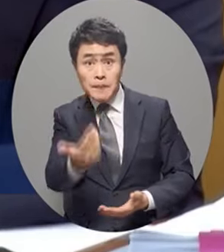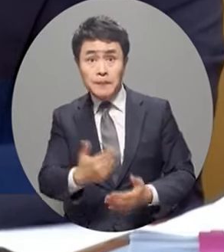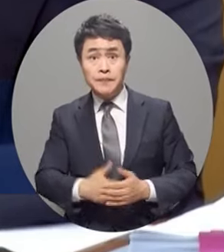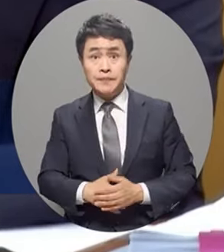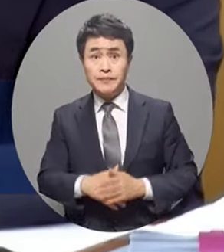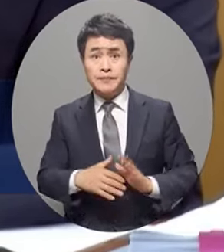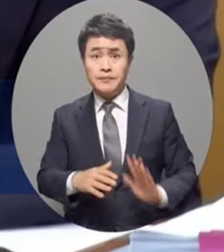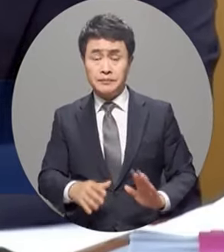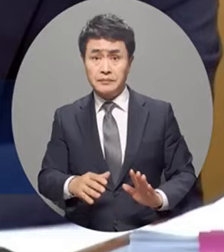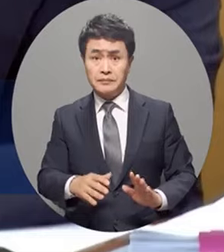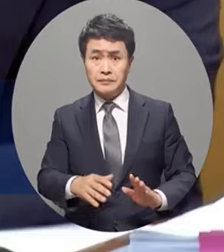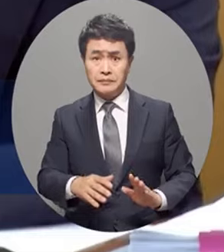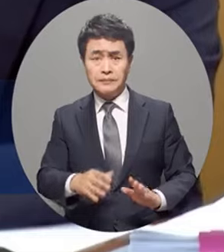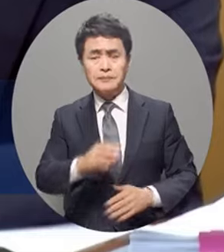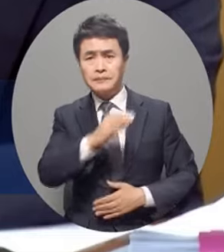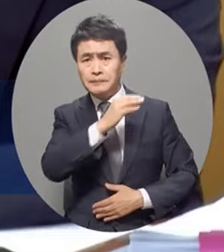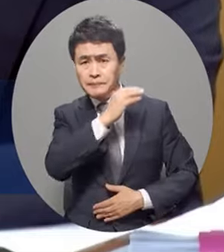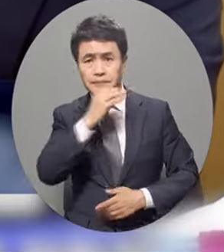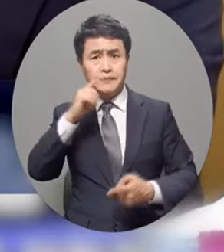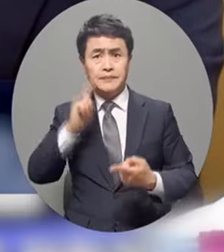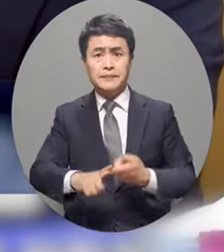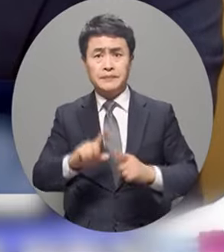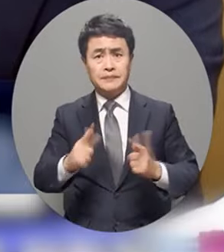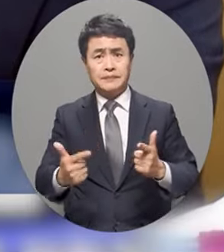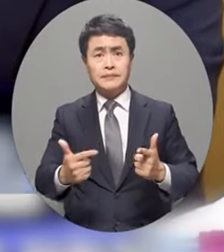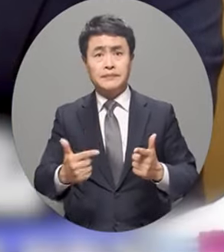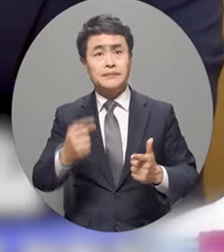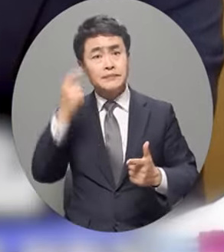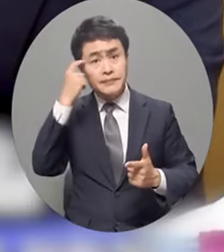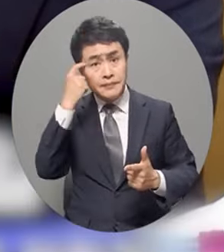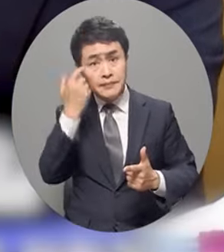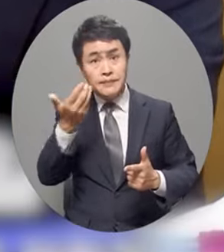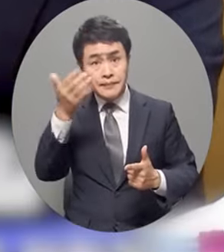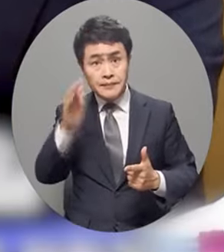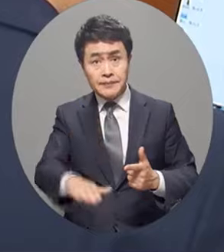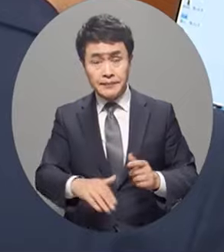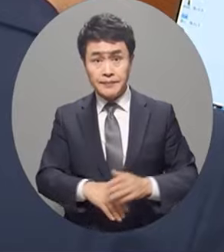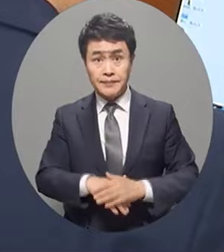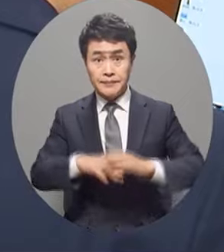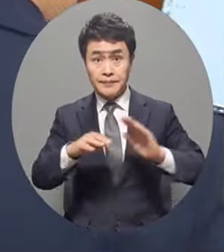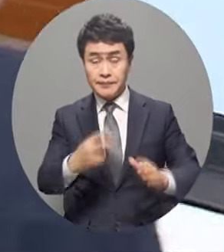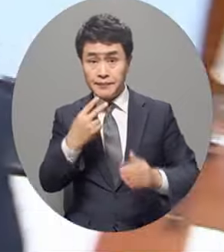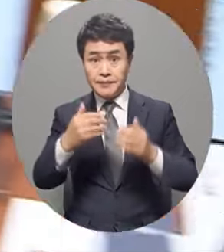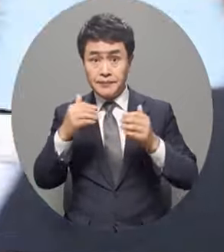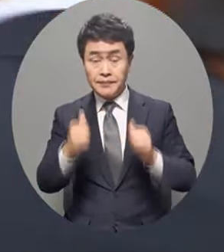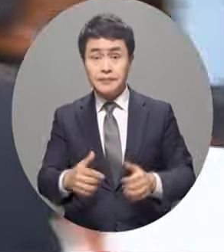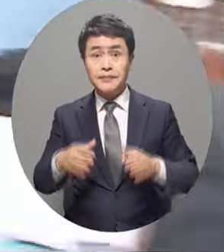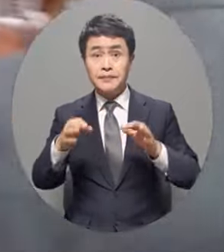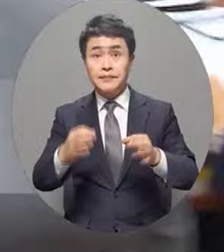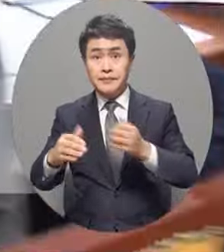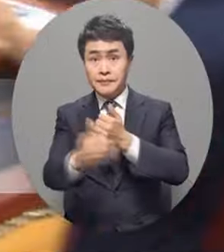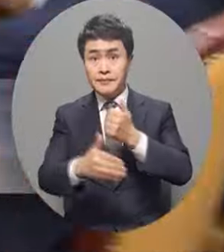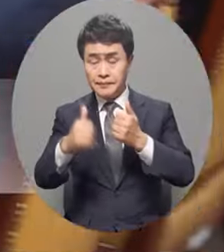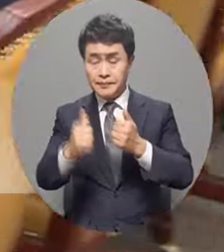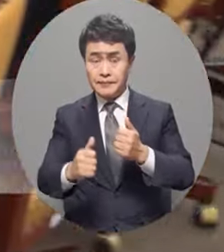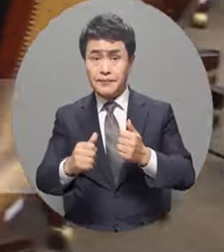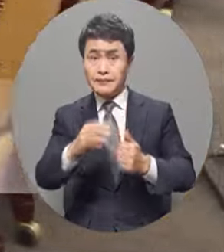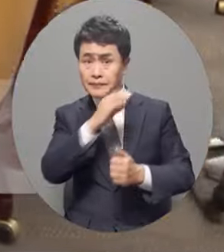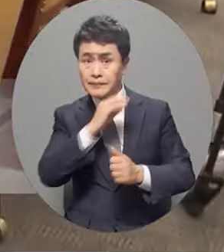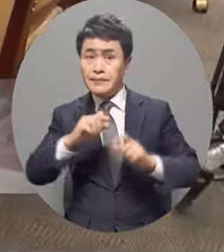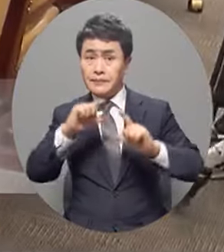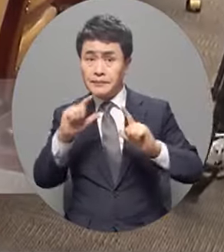바람직하진 않지만 위법은 아니라고 생각합니다 검사 출신인 김원장은 바람직하진